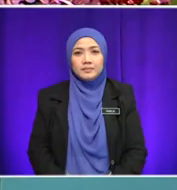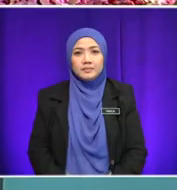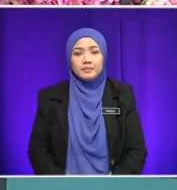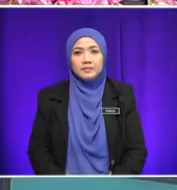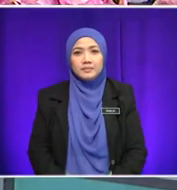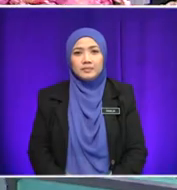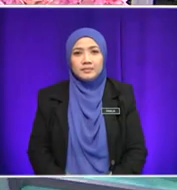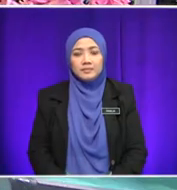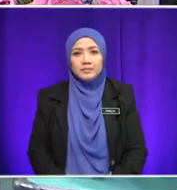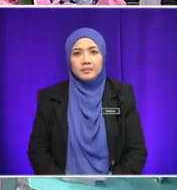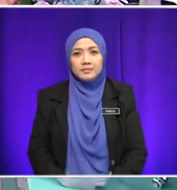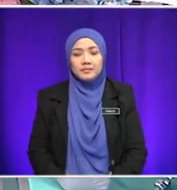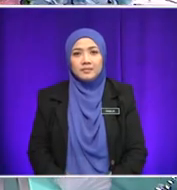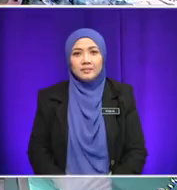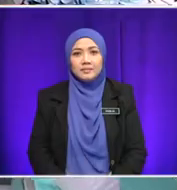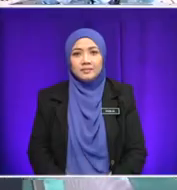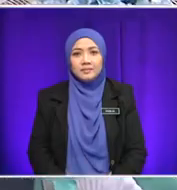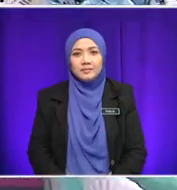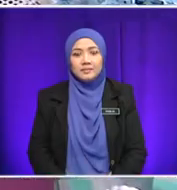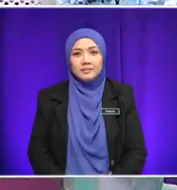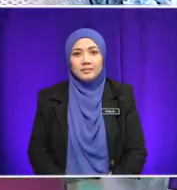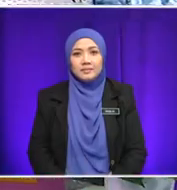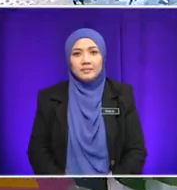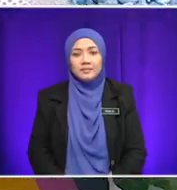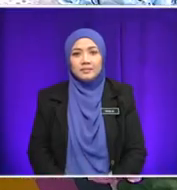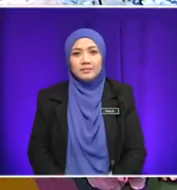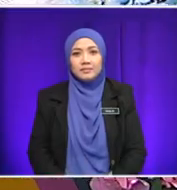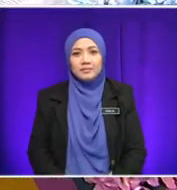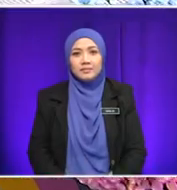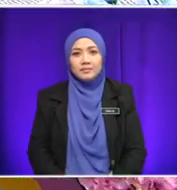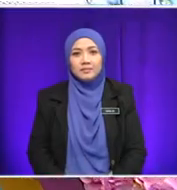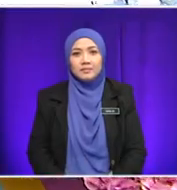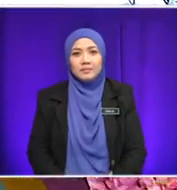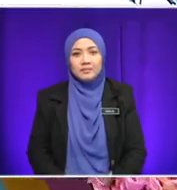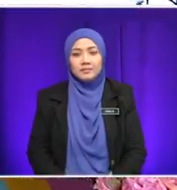gimana ya hari itu yang Bos aja gubah bunga pelanggan